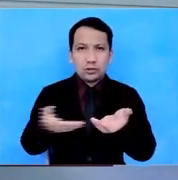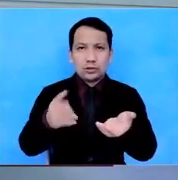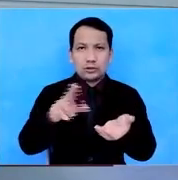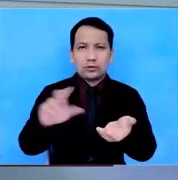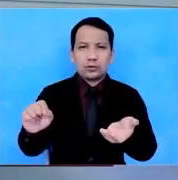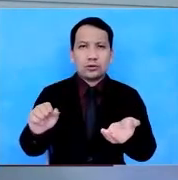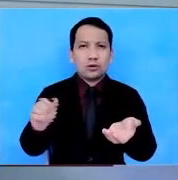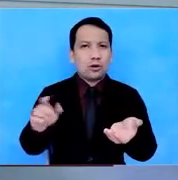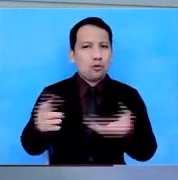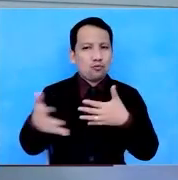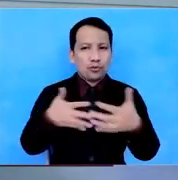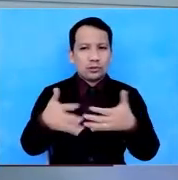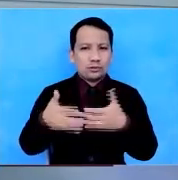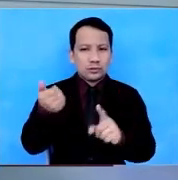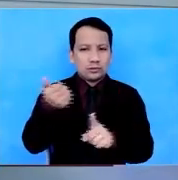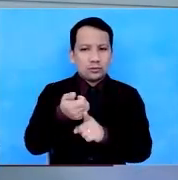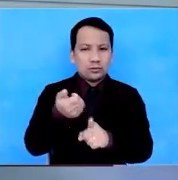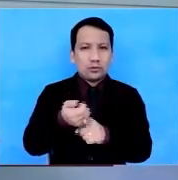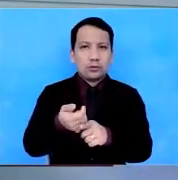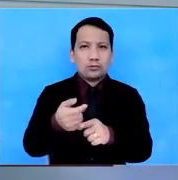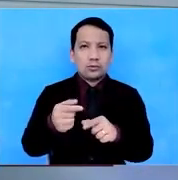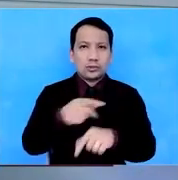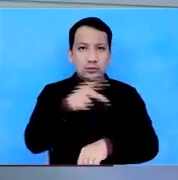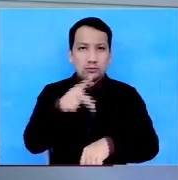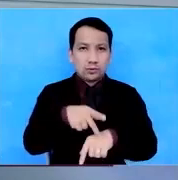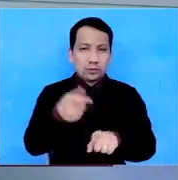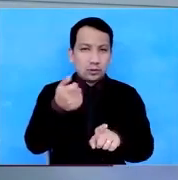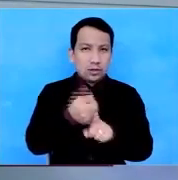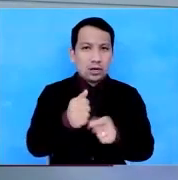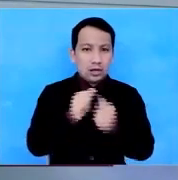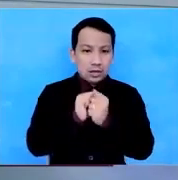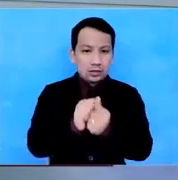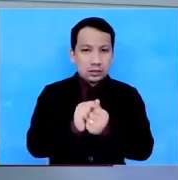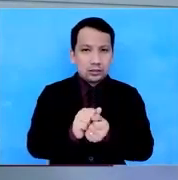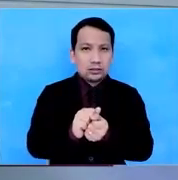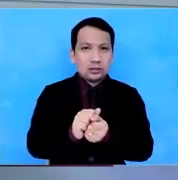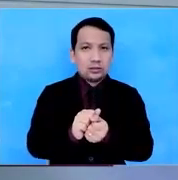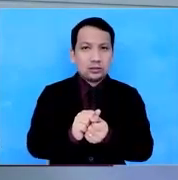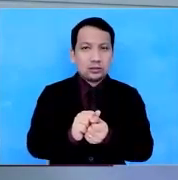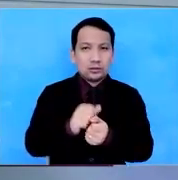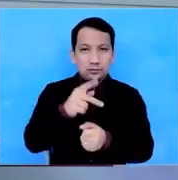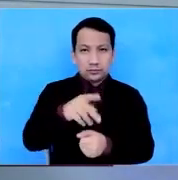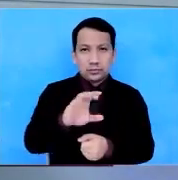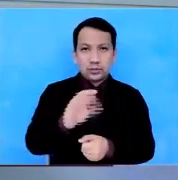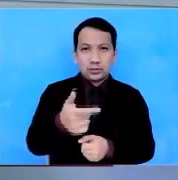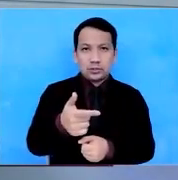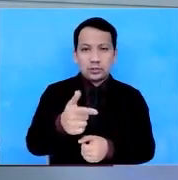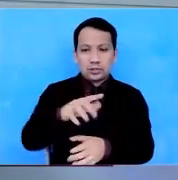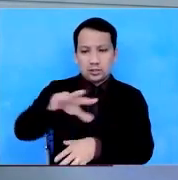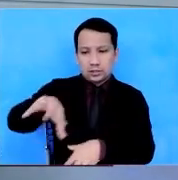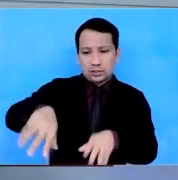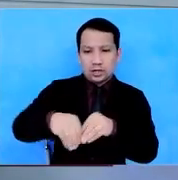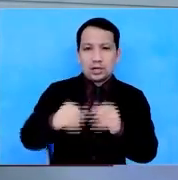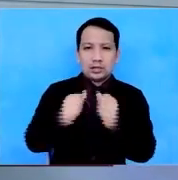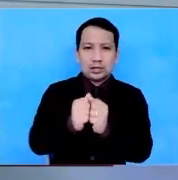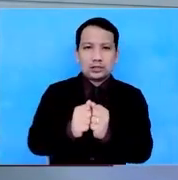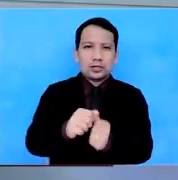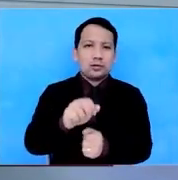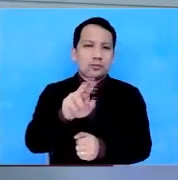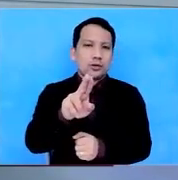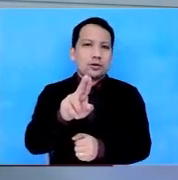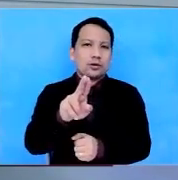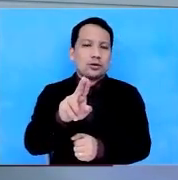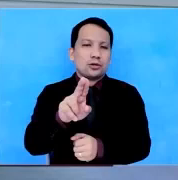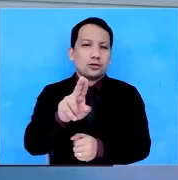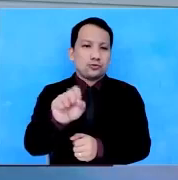na ang anumang pag-atake sa puwersa ng Pilipinas kasama na raw ang Philippine Coast Guard ay saklaw ng USRP Mutual Defense